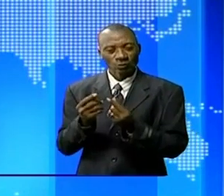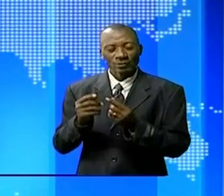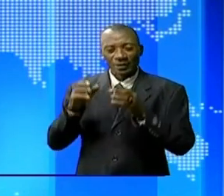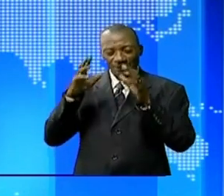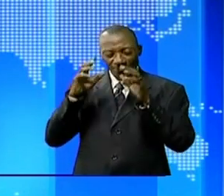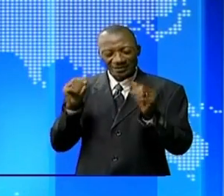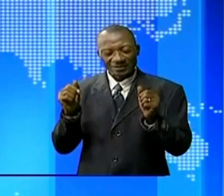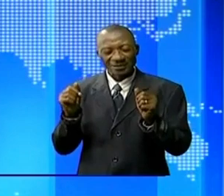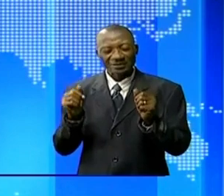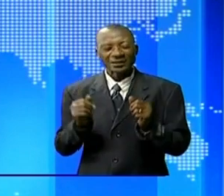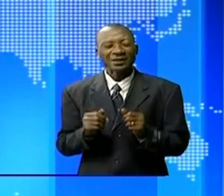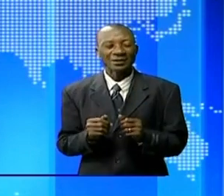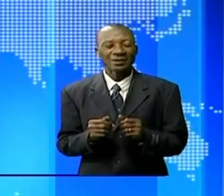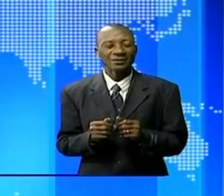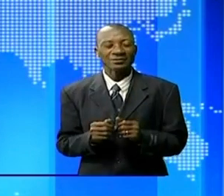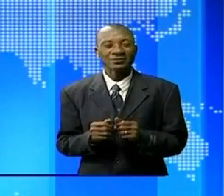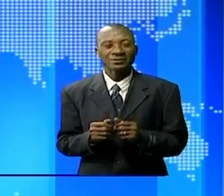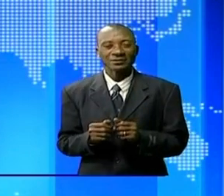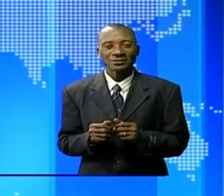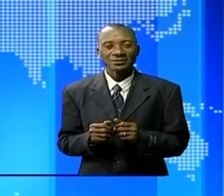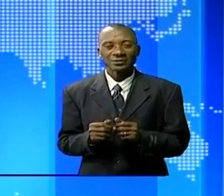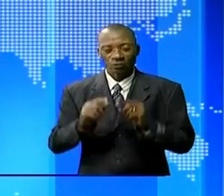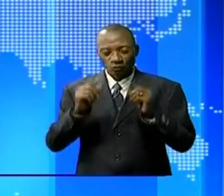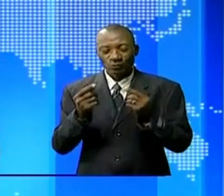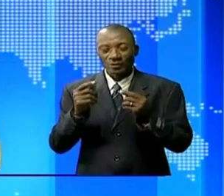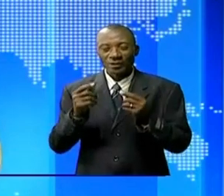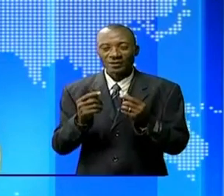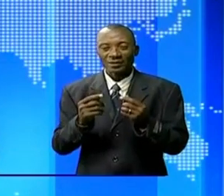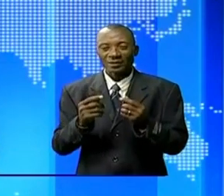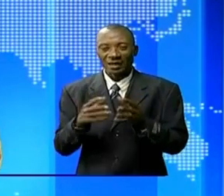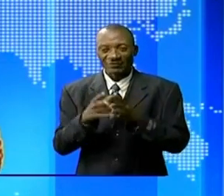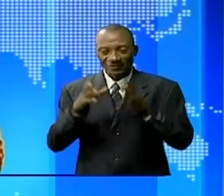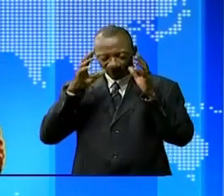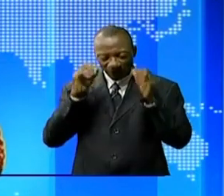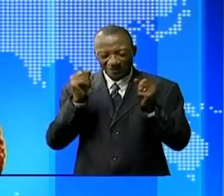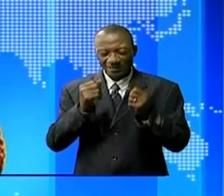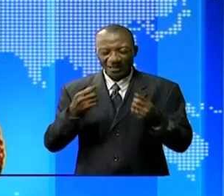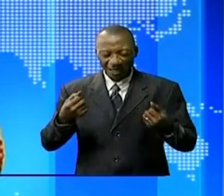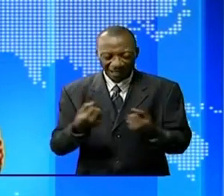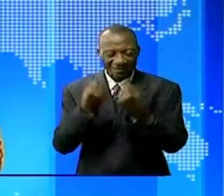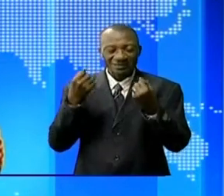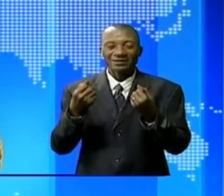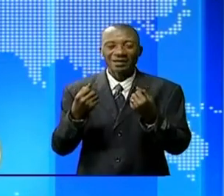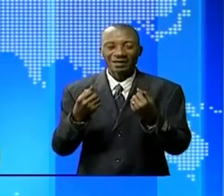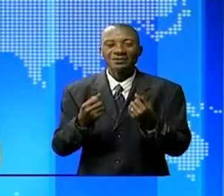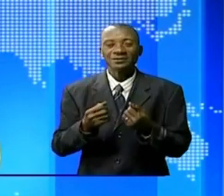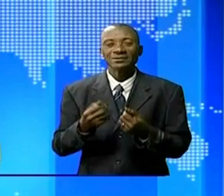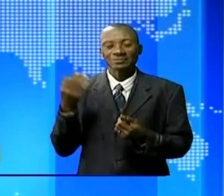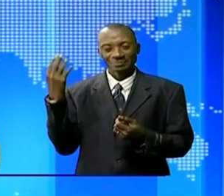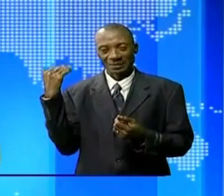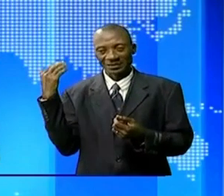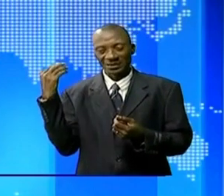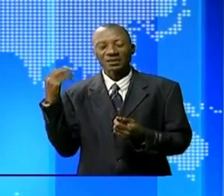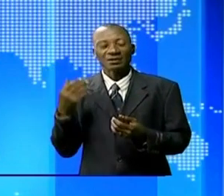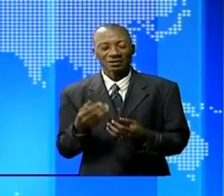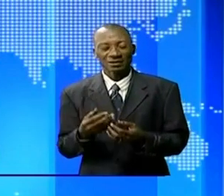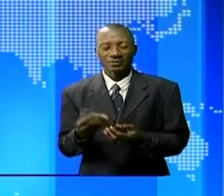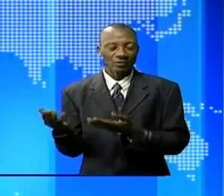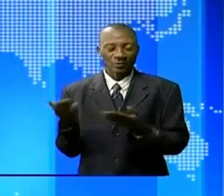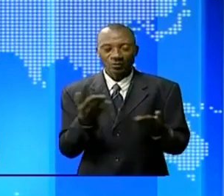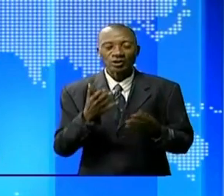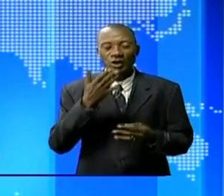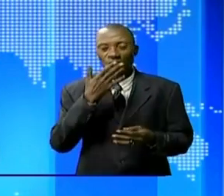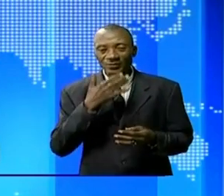du danger vous l'avez certainement vu la vidéo a circulé sur la toile il bénéficie depuis ce jour-là